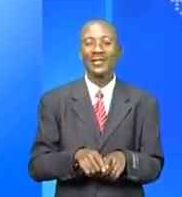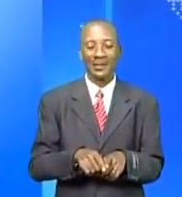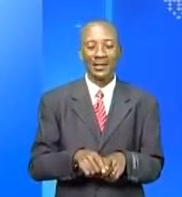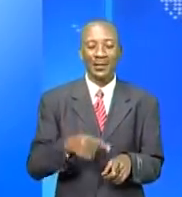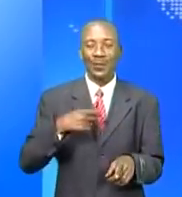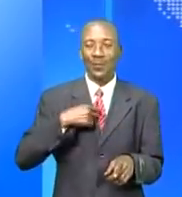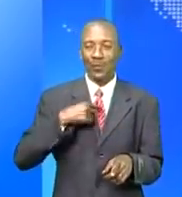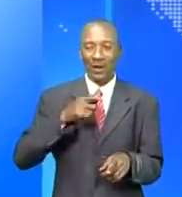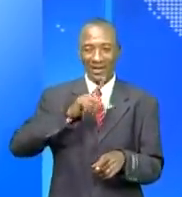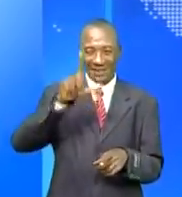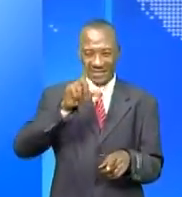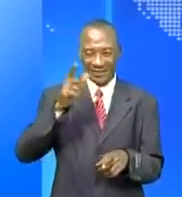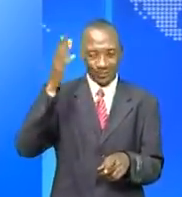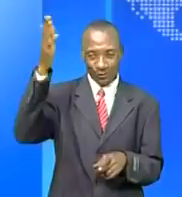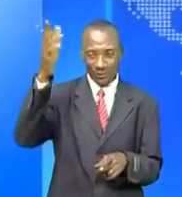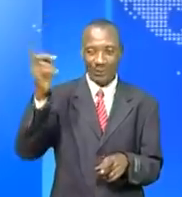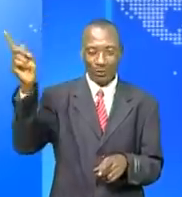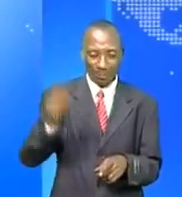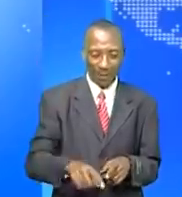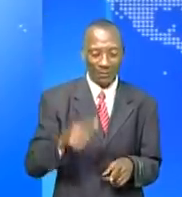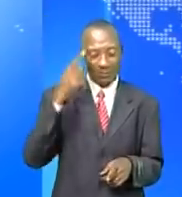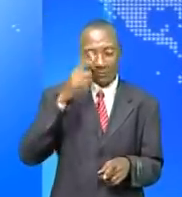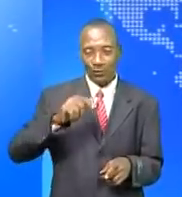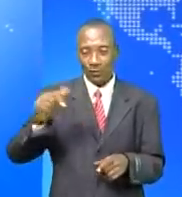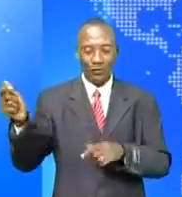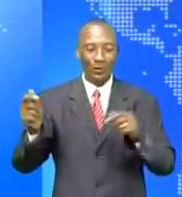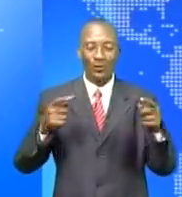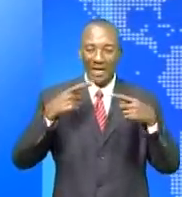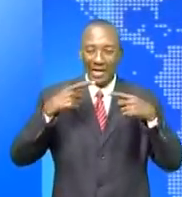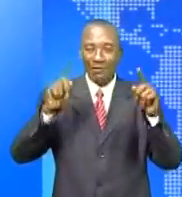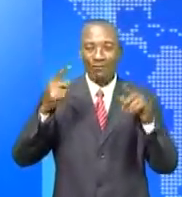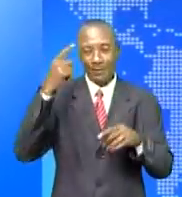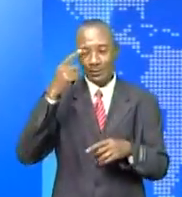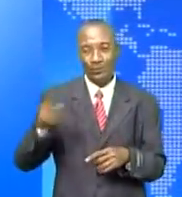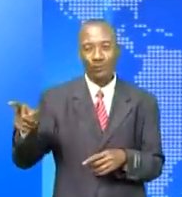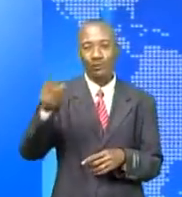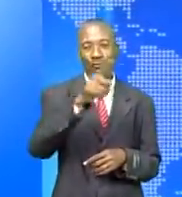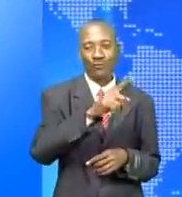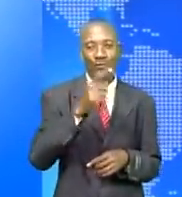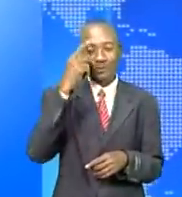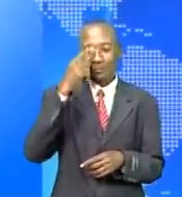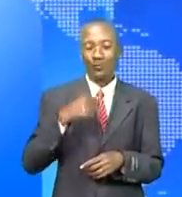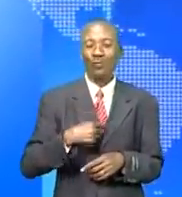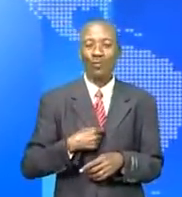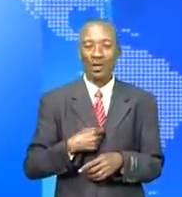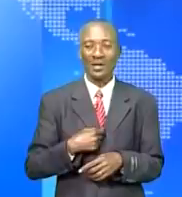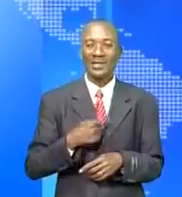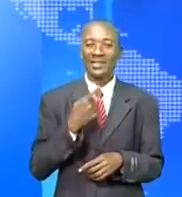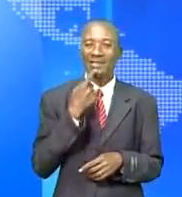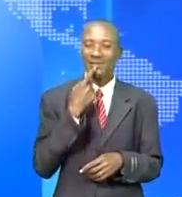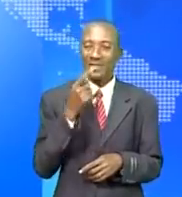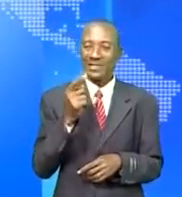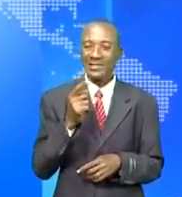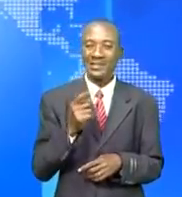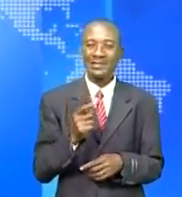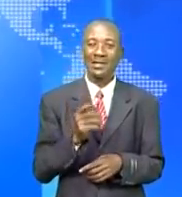de l'avoir suivi. Une édition réalisée par Fifi et Bokeme et Simon Kankolongo. Et la coordination était de Louisette